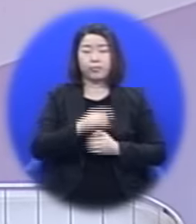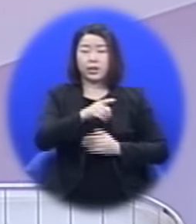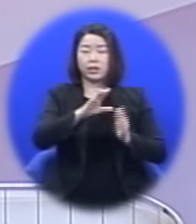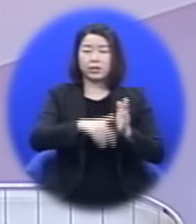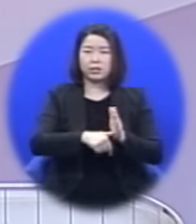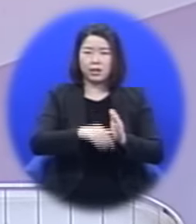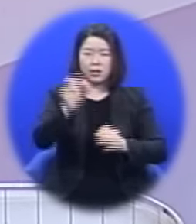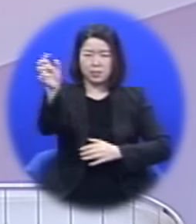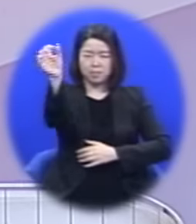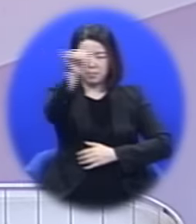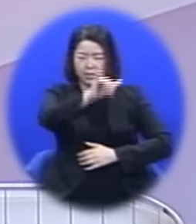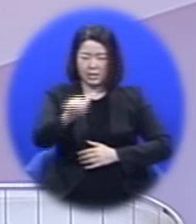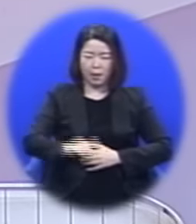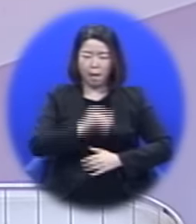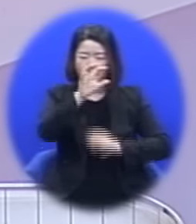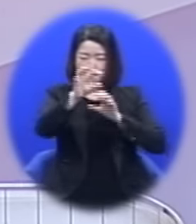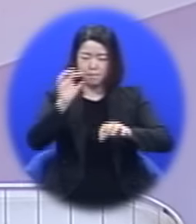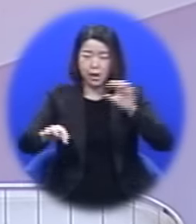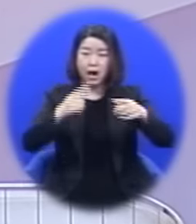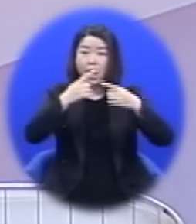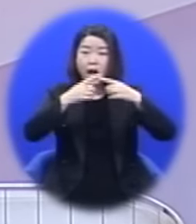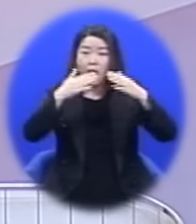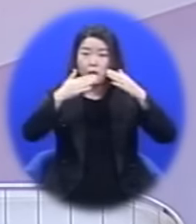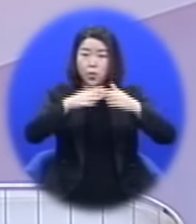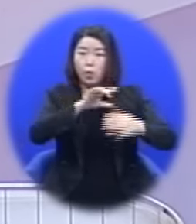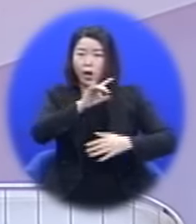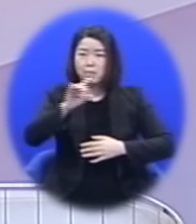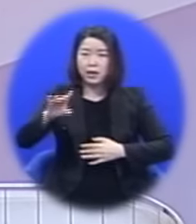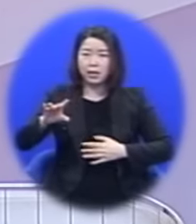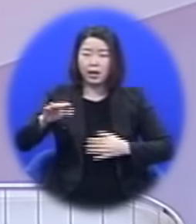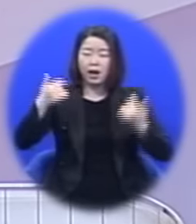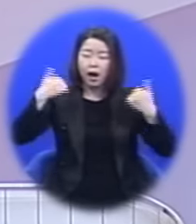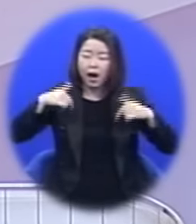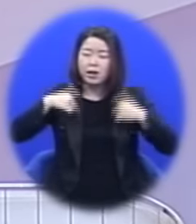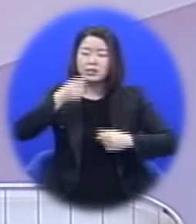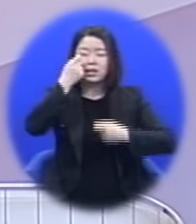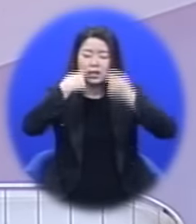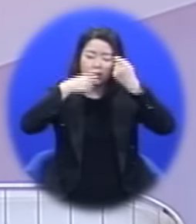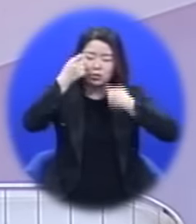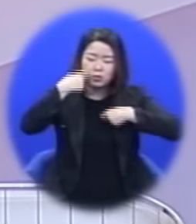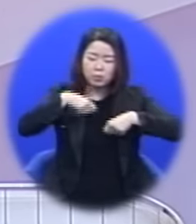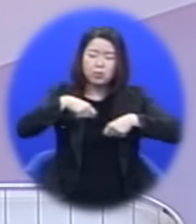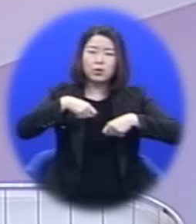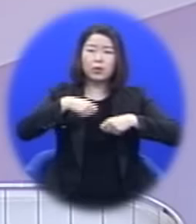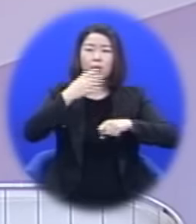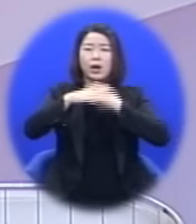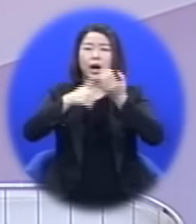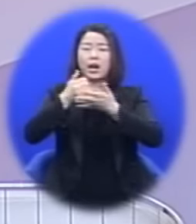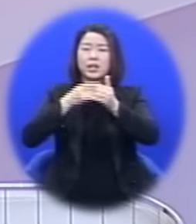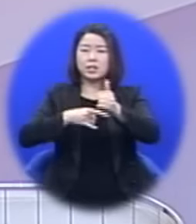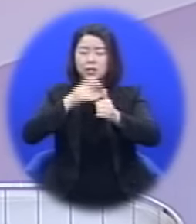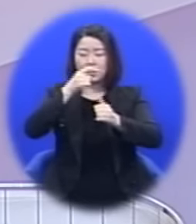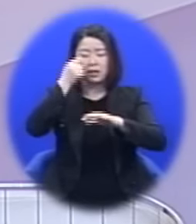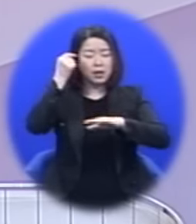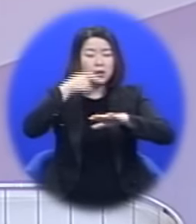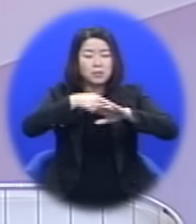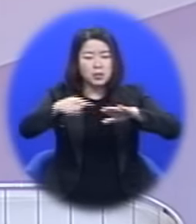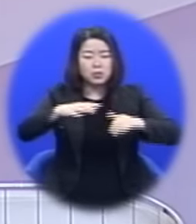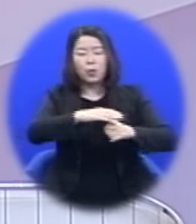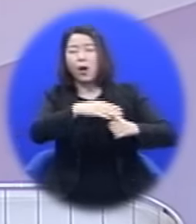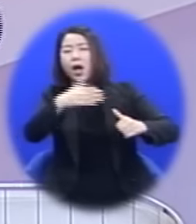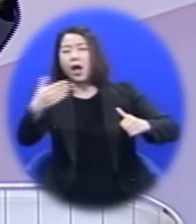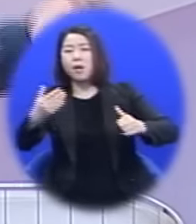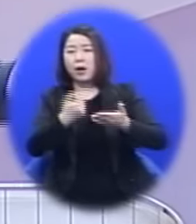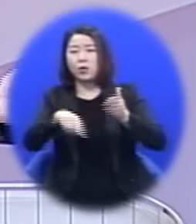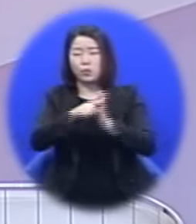전국 방방곡곡에 있는 교회들마다 얼마나 눈물로 하나님 앞에 이민족의 해방을 기도했는지 모릅니다.